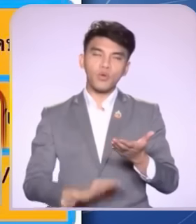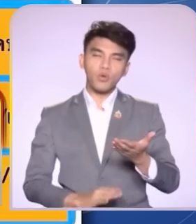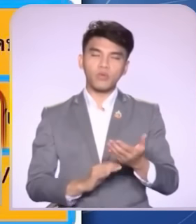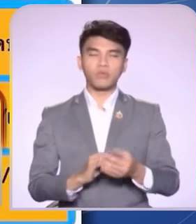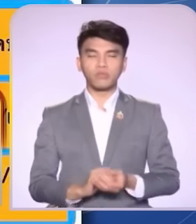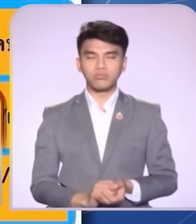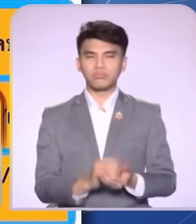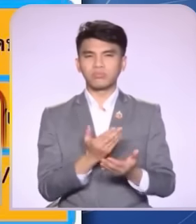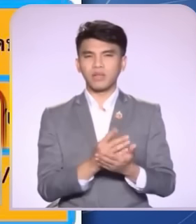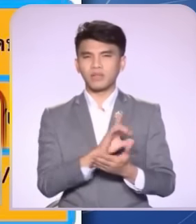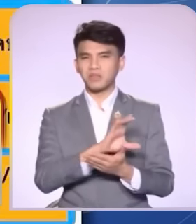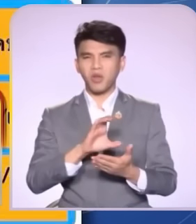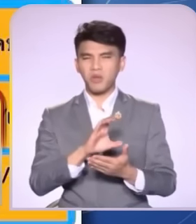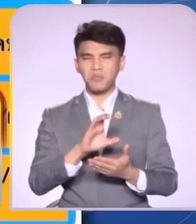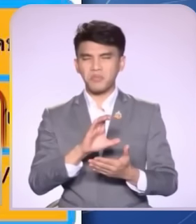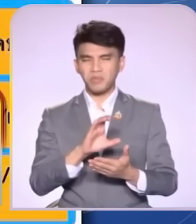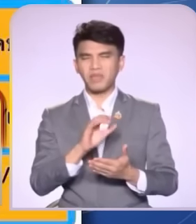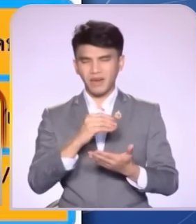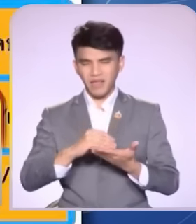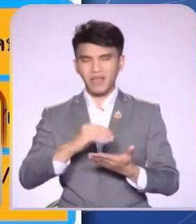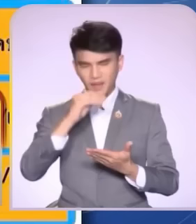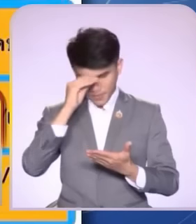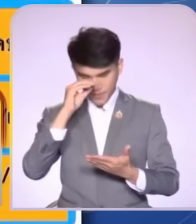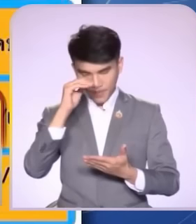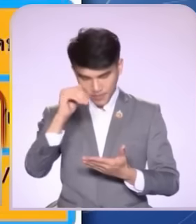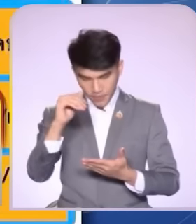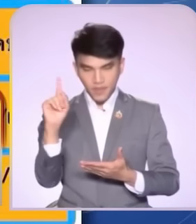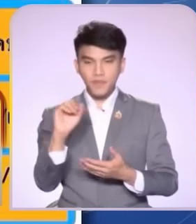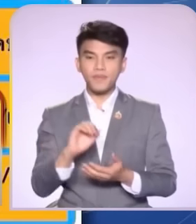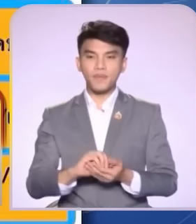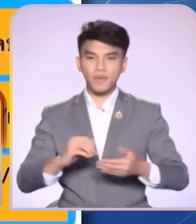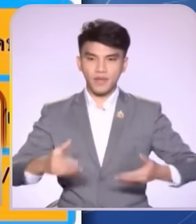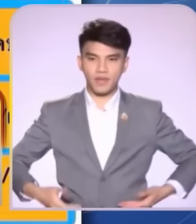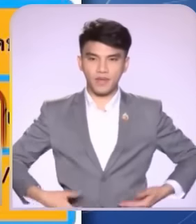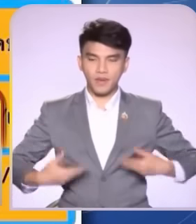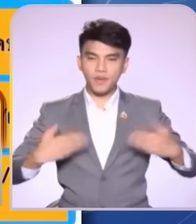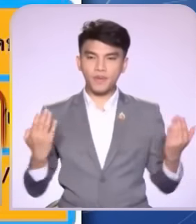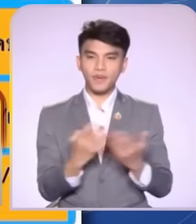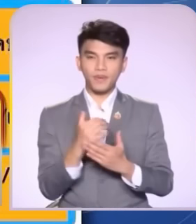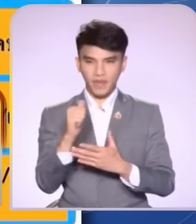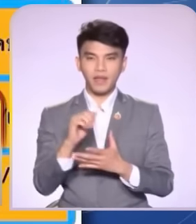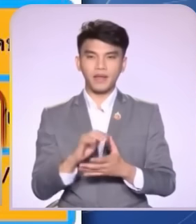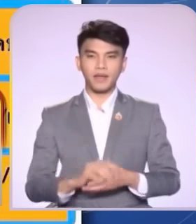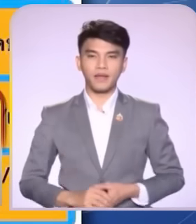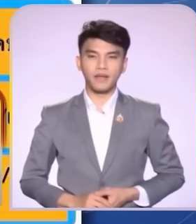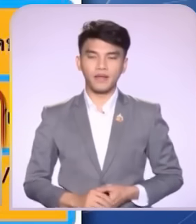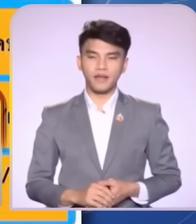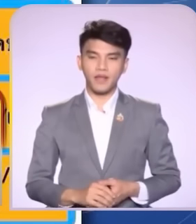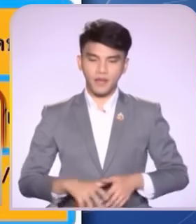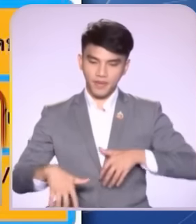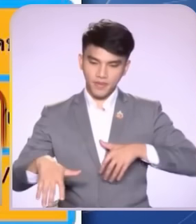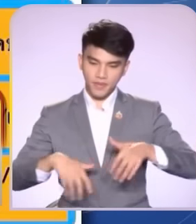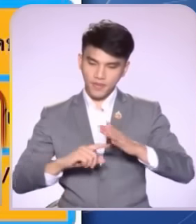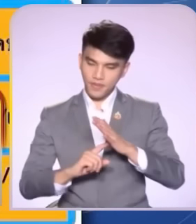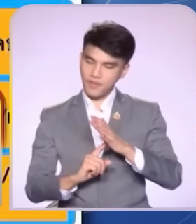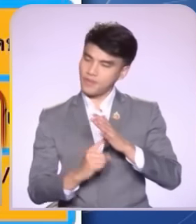งร้อยก็เรียนได้นะและมีการขายฝันว่าสามารถพลิกชีวิตได้เขาบอกงี้นะฮะพอประชาช